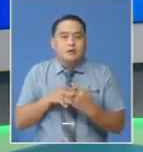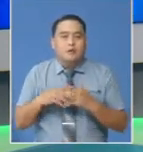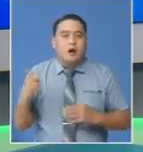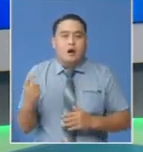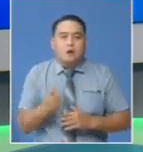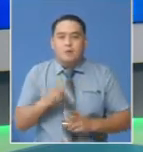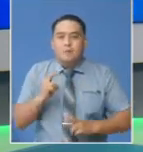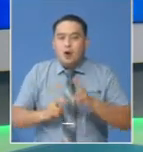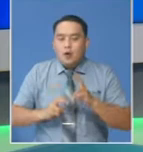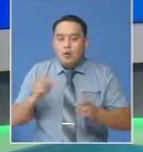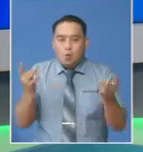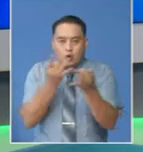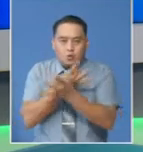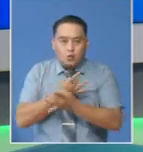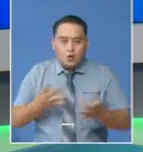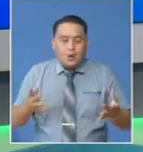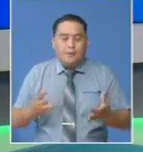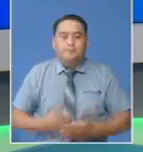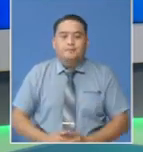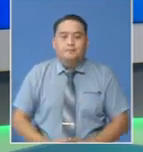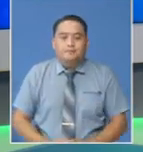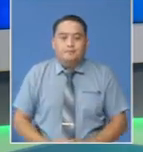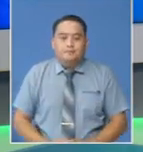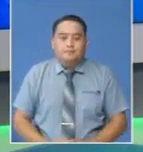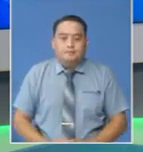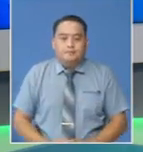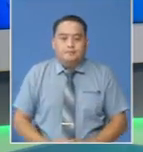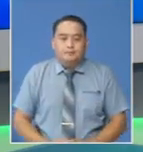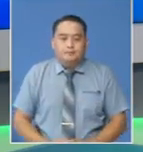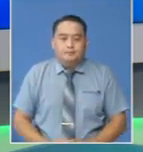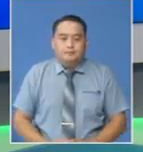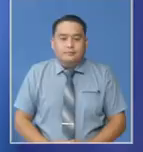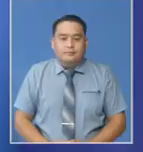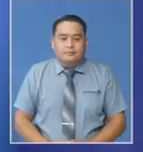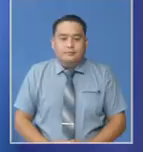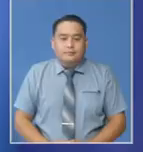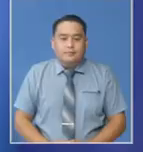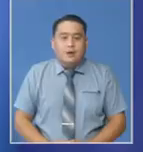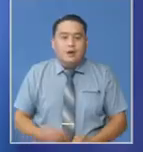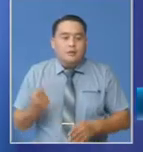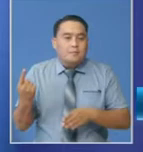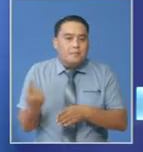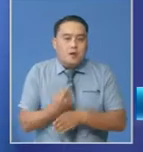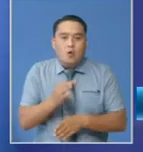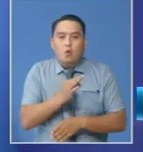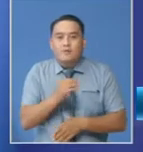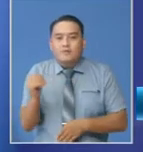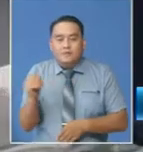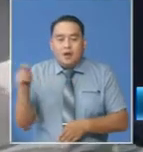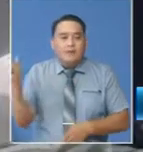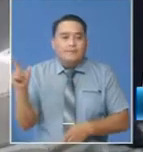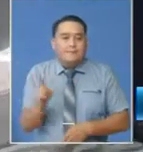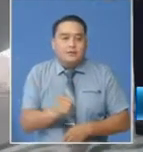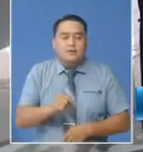секторе, промышленности и культуре. Наталья Хоменко с подробностями. Это первый официальный визит